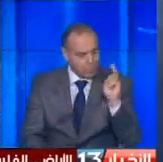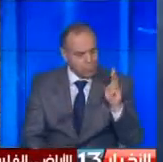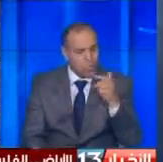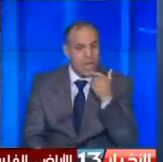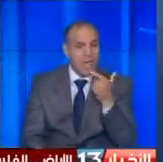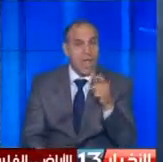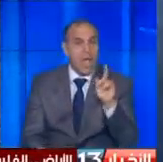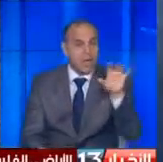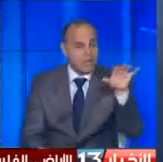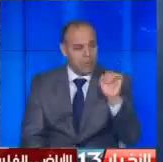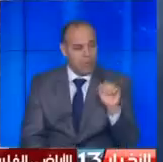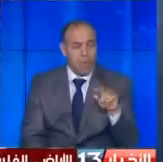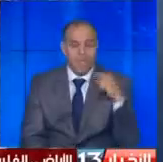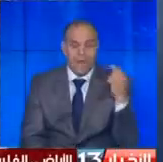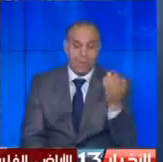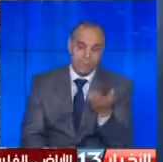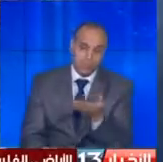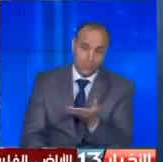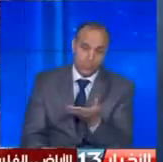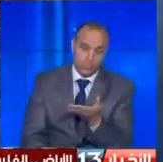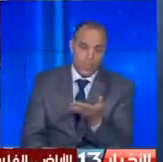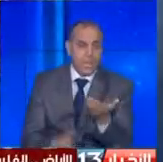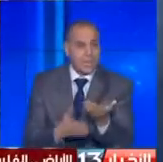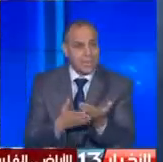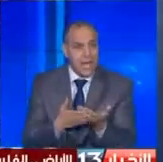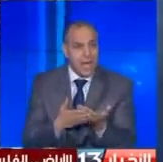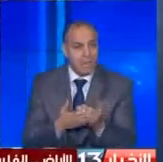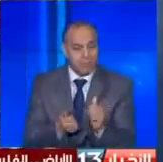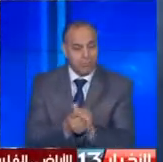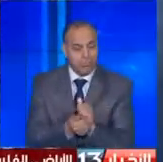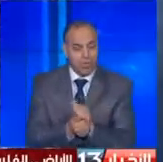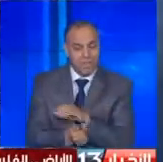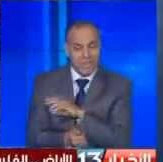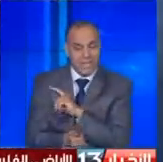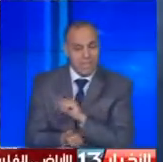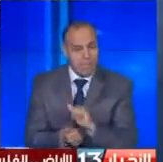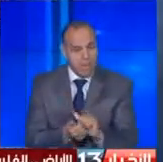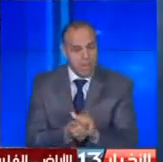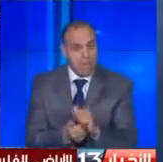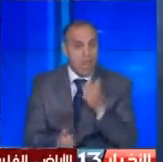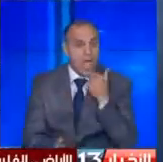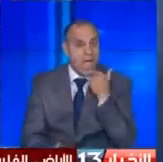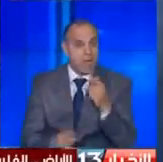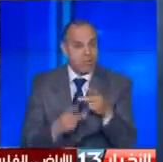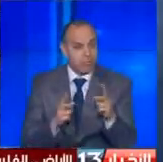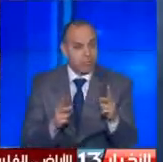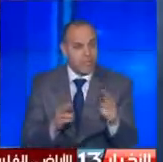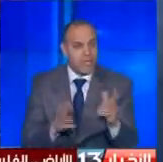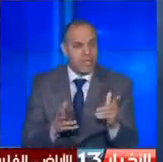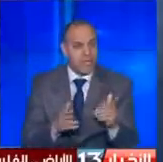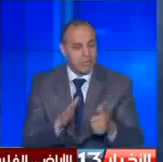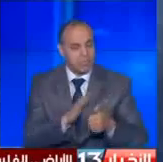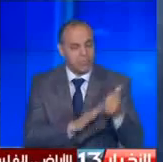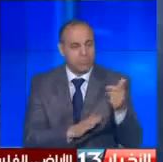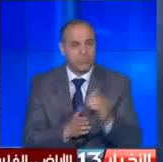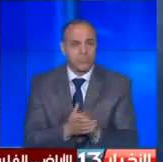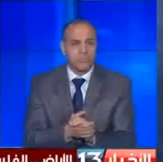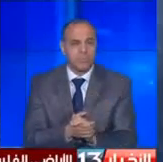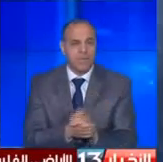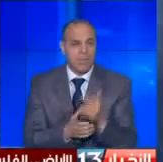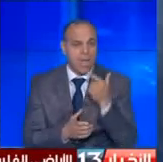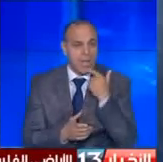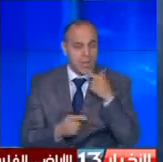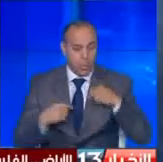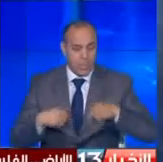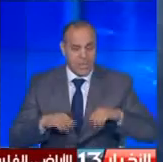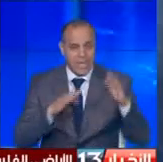مجددة دعوتها المجتمع الدولي إلى دعم جهود المصالحة الوطنية الفلسطينية وتوفير سبل نجاحها. هذا كما أكدت